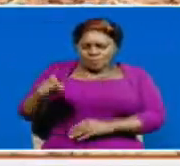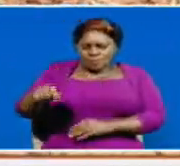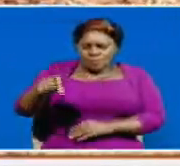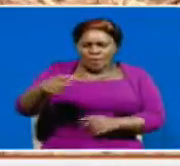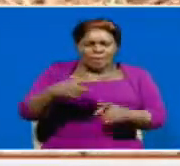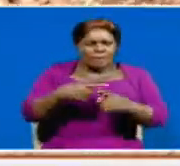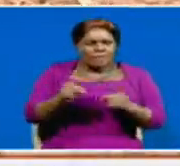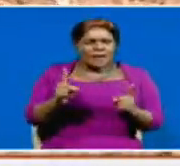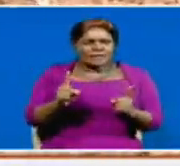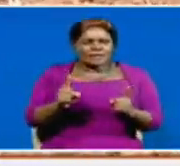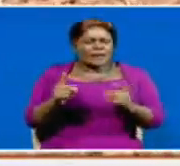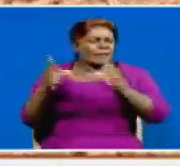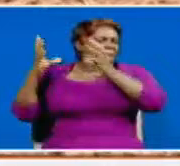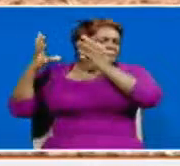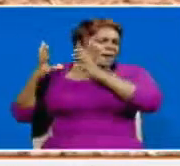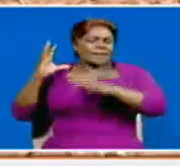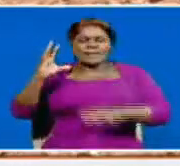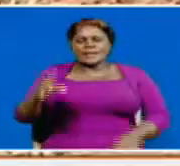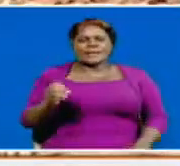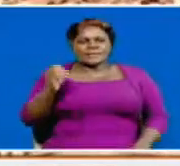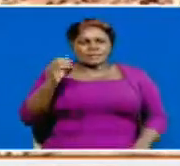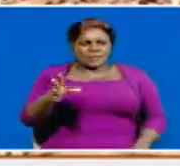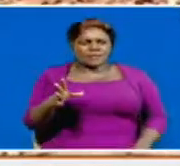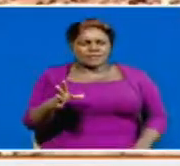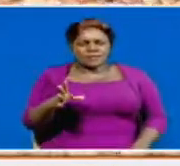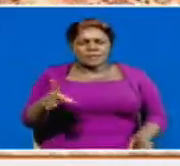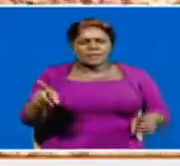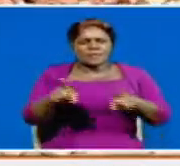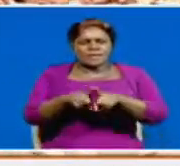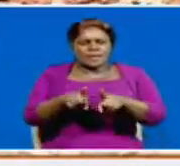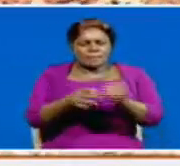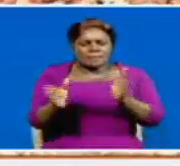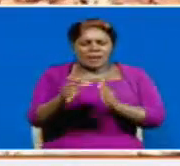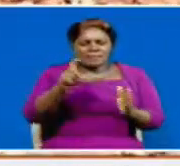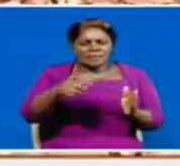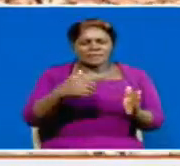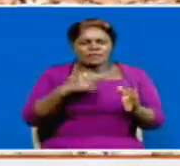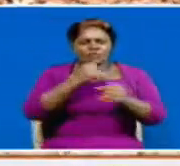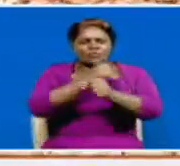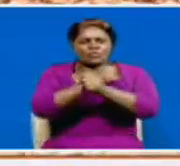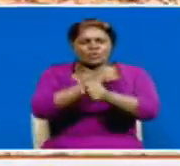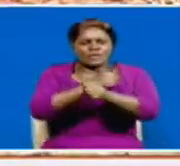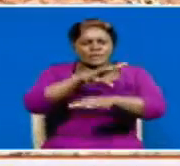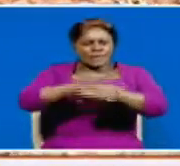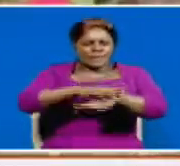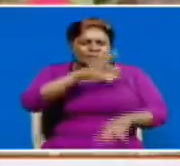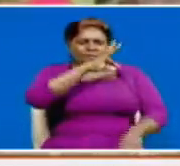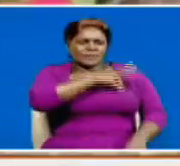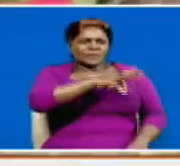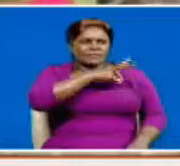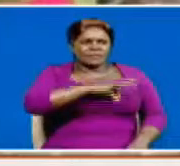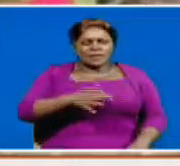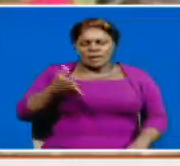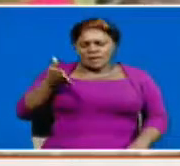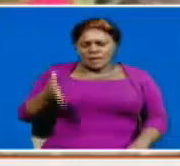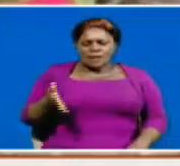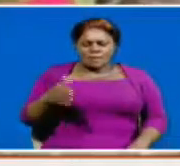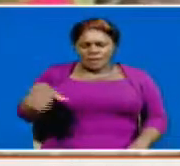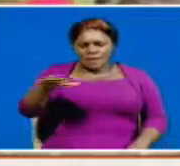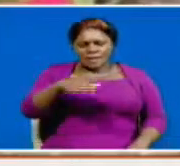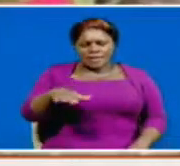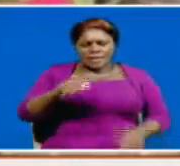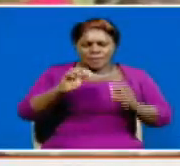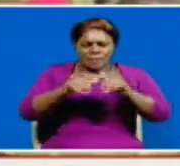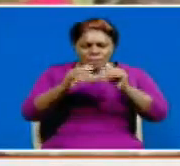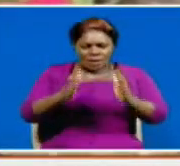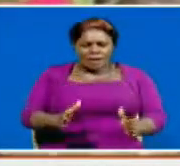ila wanasema gharama ni ya juu mno na panastahili kuwekwa mikakati kuwakinga ili wapate faida. Hapa Msokoto wakulima wa miwa